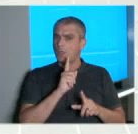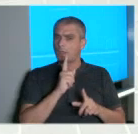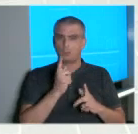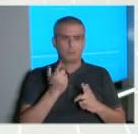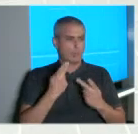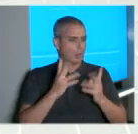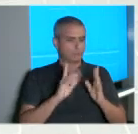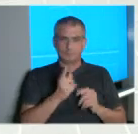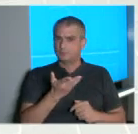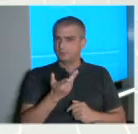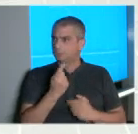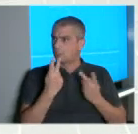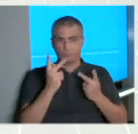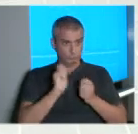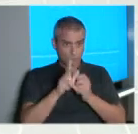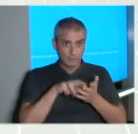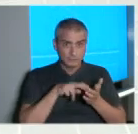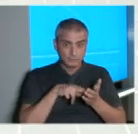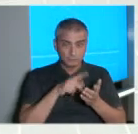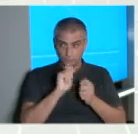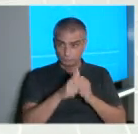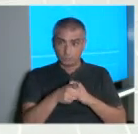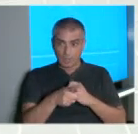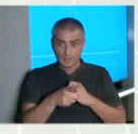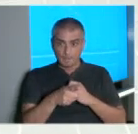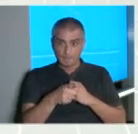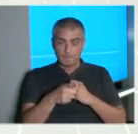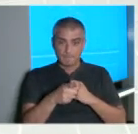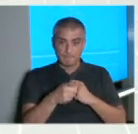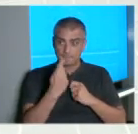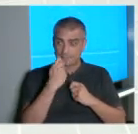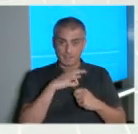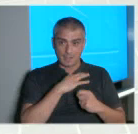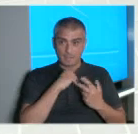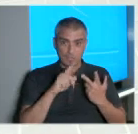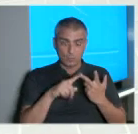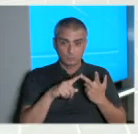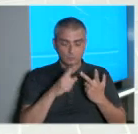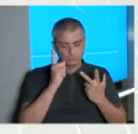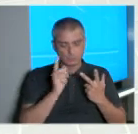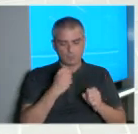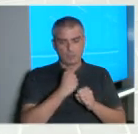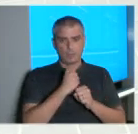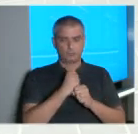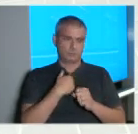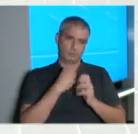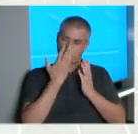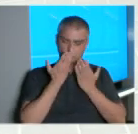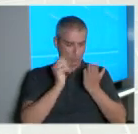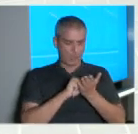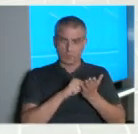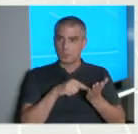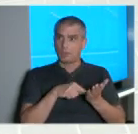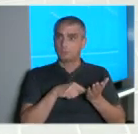לא משנה מיהו. הוא משלם מיסים, הוא משלם את הדמי בריאות. צריך לעשות, אני קורא בעיתון,